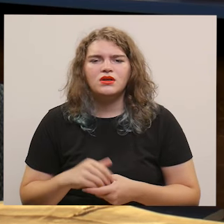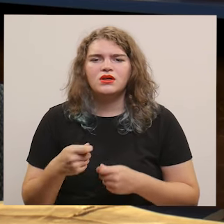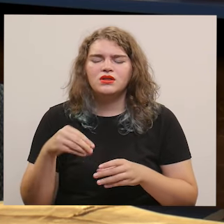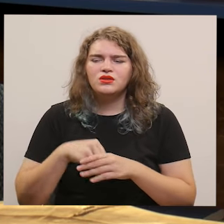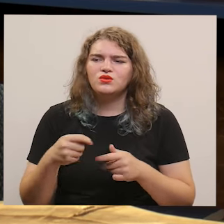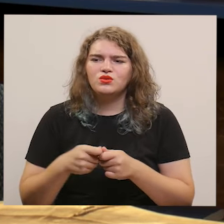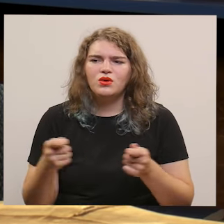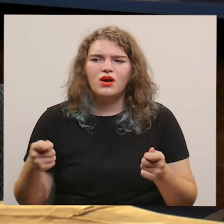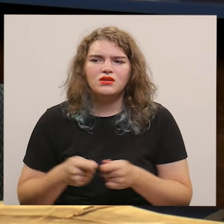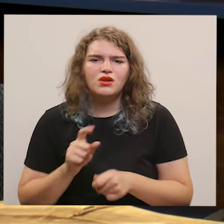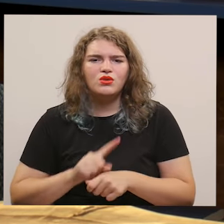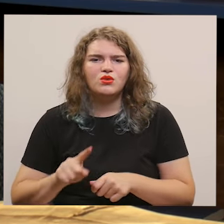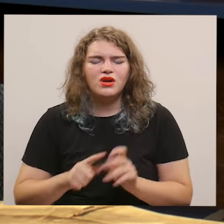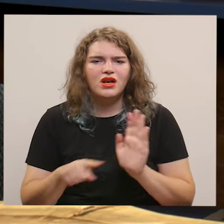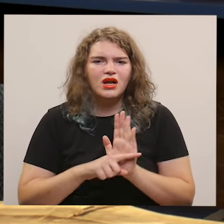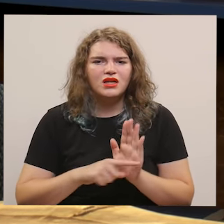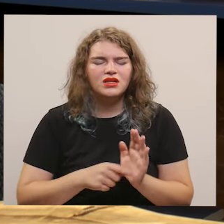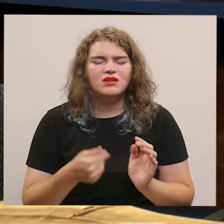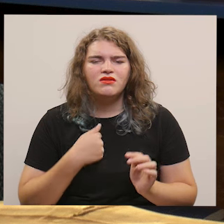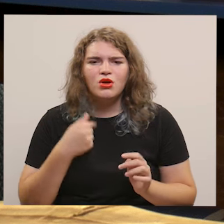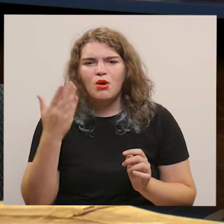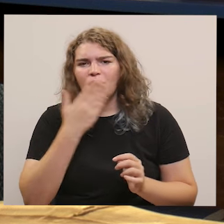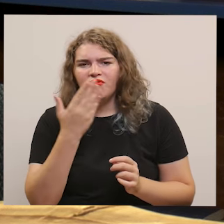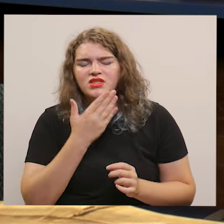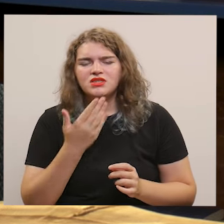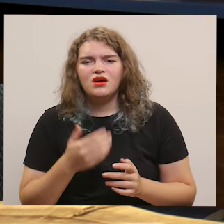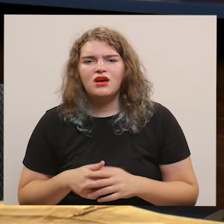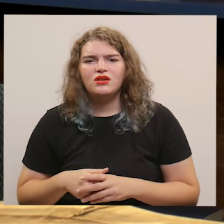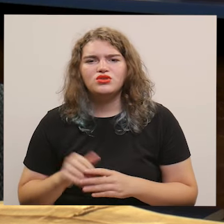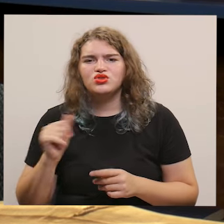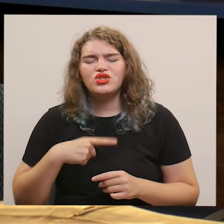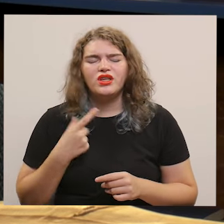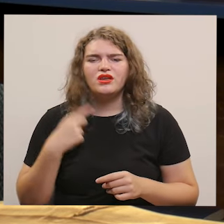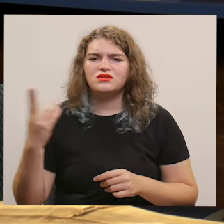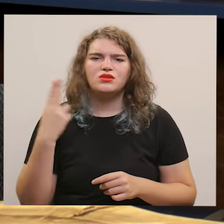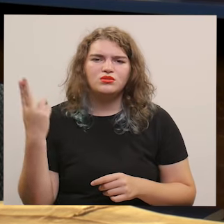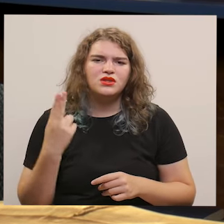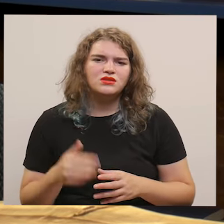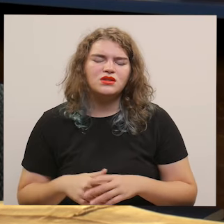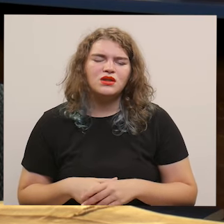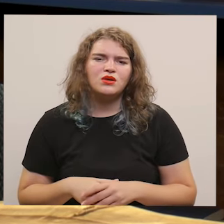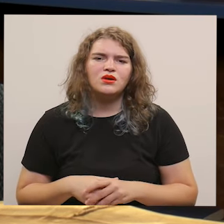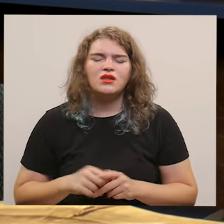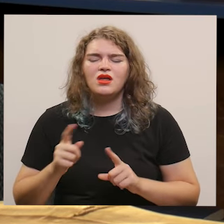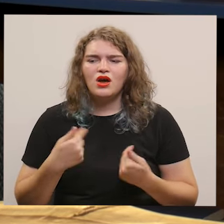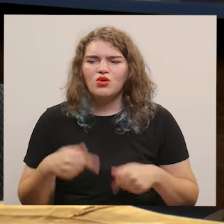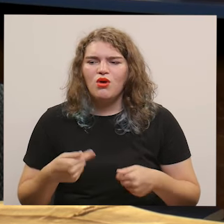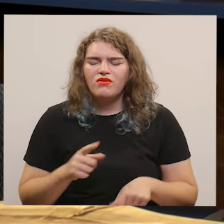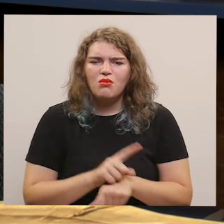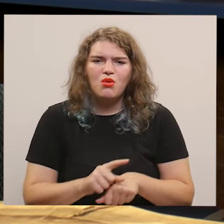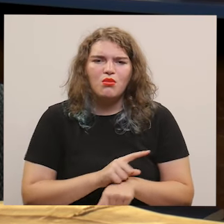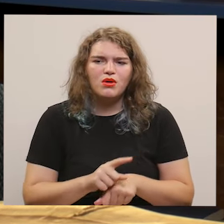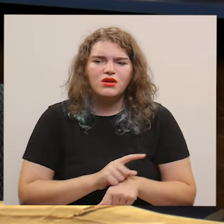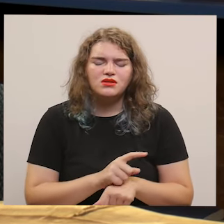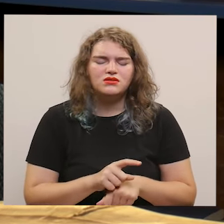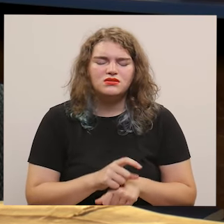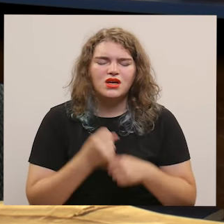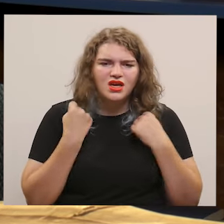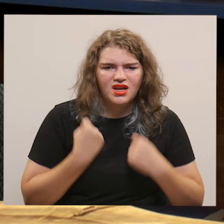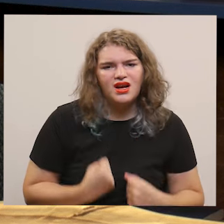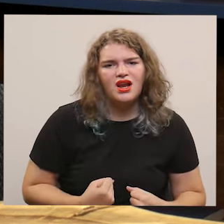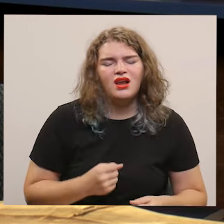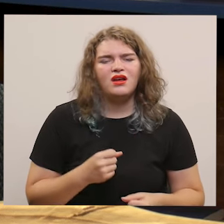astea negative, eu am învățat, de fapt, cine este Dumnezeu. Dacă nu aveam momentele astea, zero, dacă